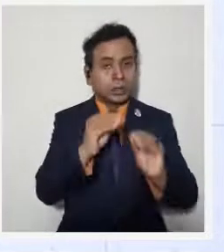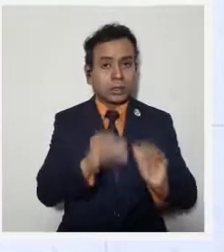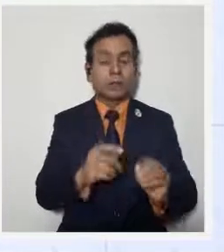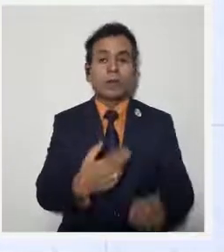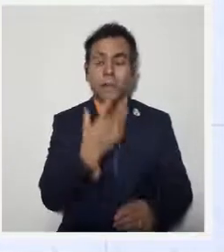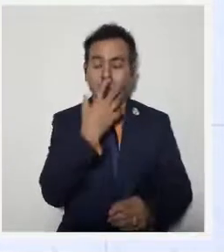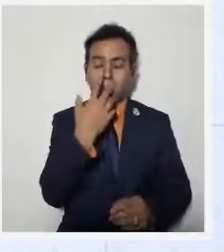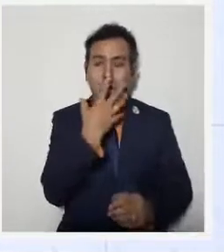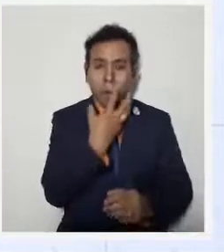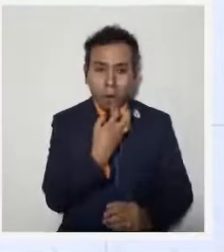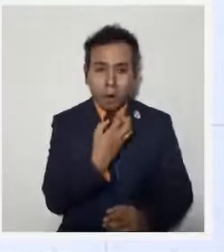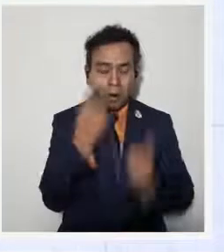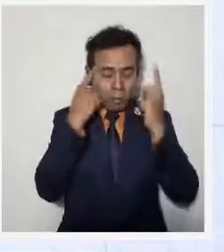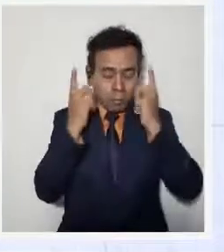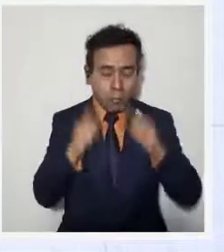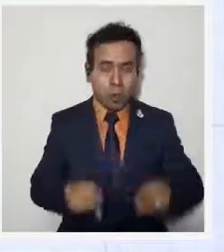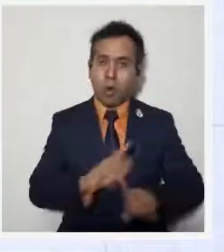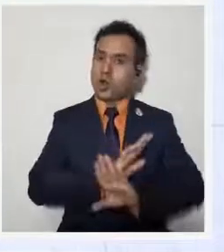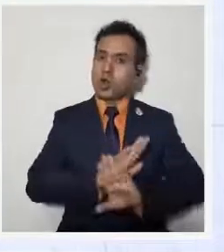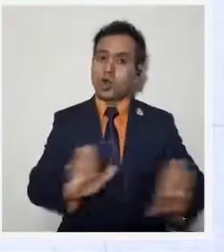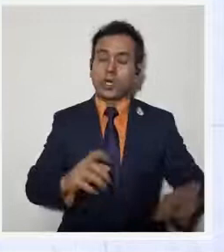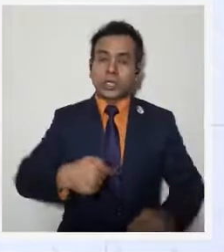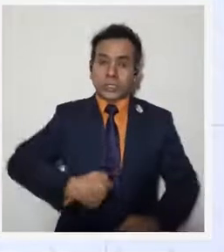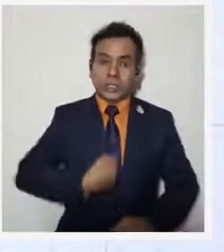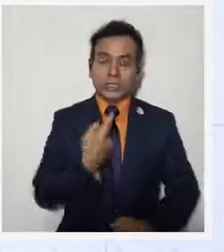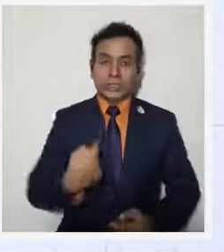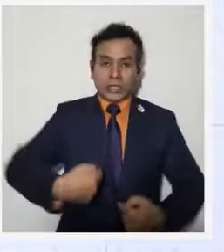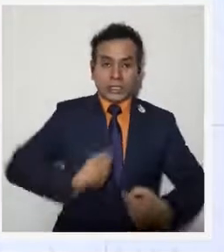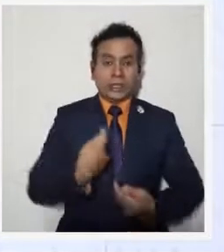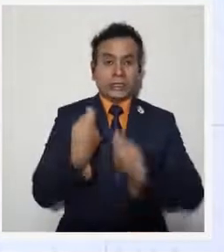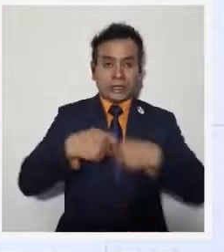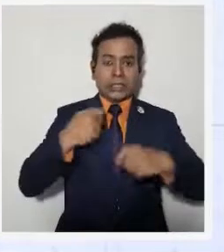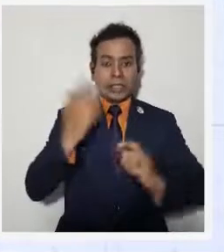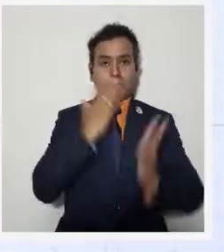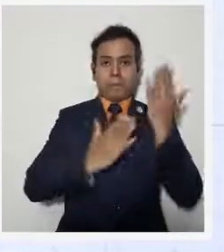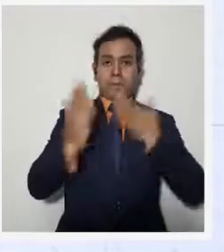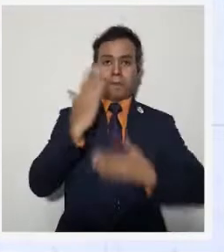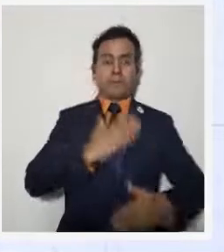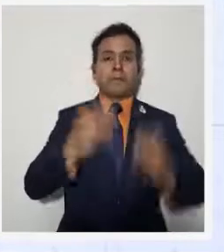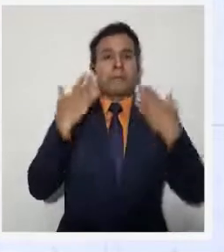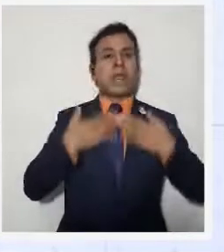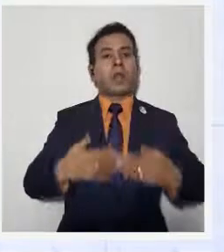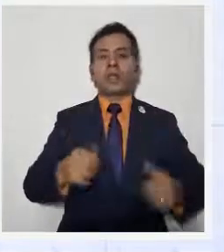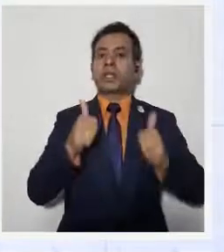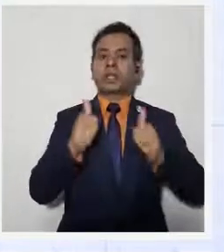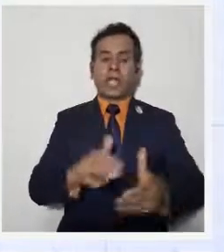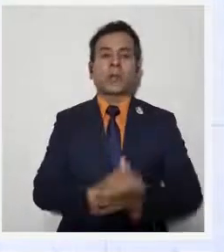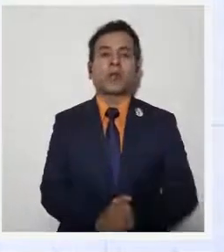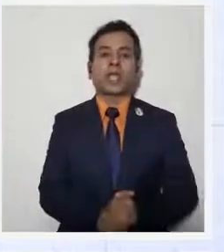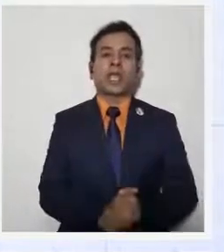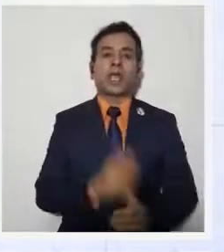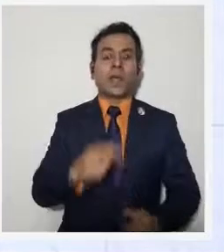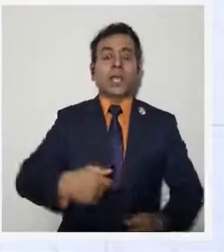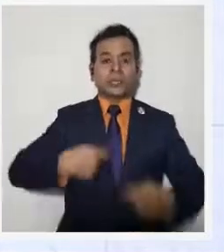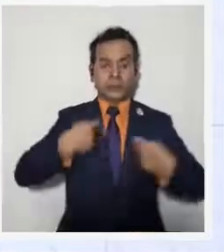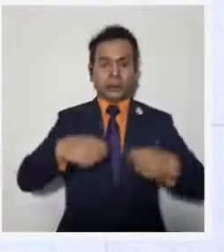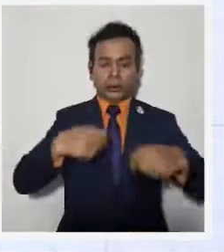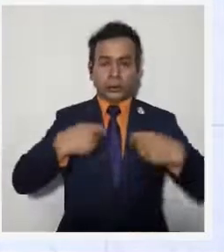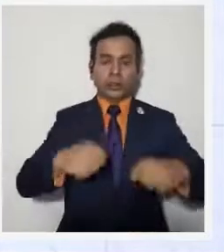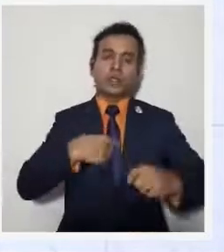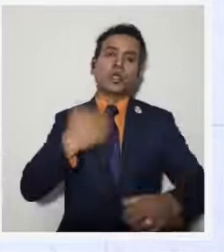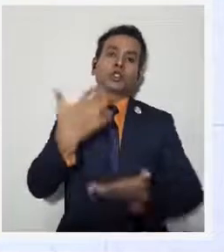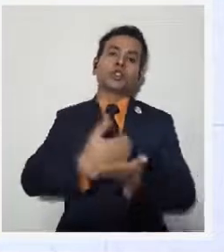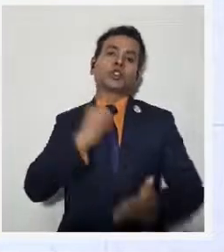বাসার পরিবারে শিশুদেরকে জড়িত থাকতে উদ্বুদ্ধ করি। সবচেয়ে বড় কথা, আমরা যে কোনোভাবেই নিজেদেরকে ভালো রাখার চেষ্টা